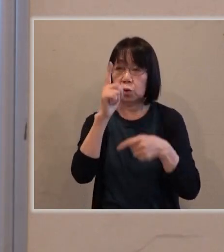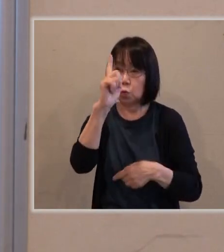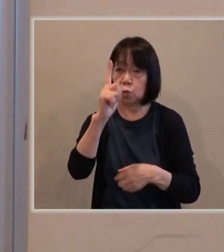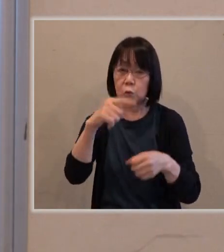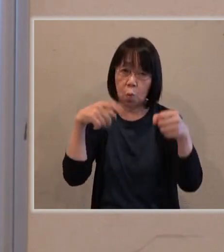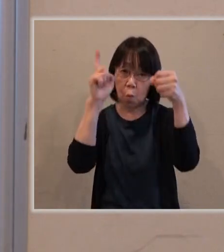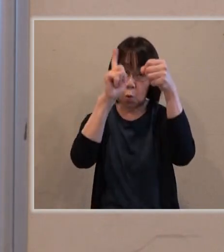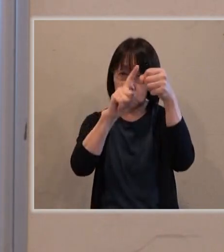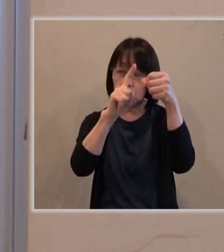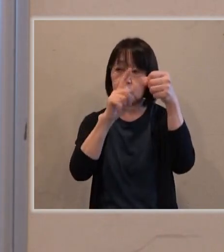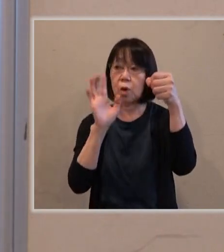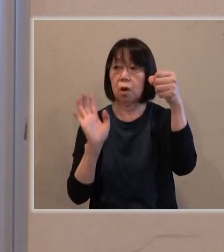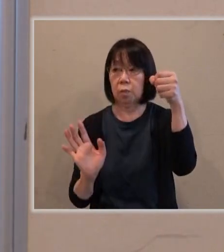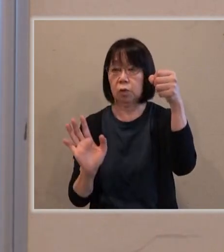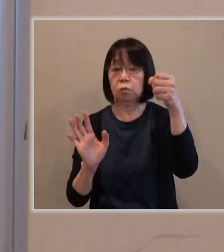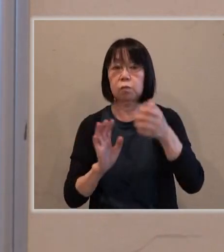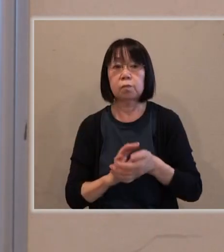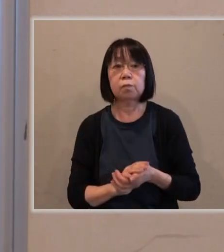が、